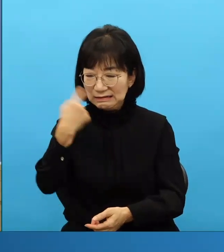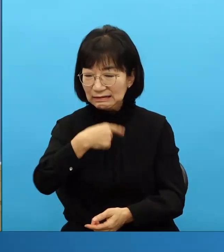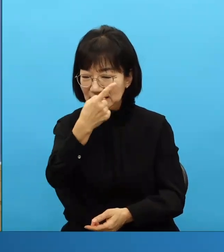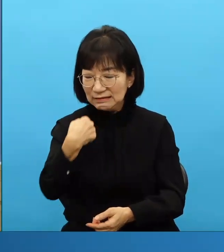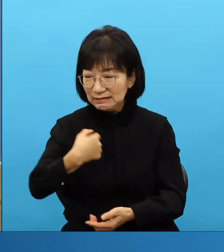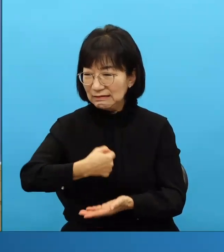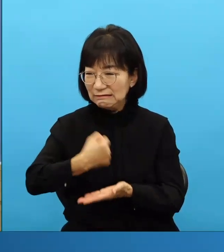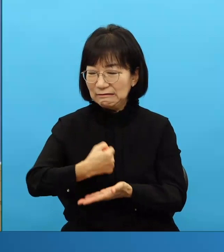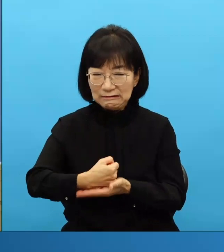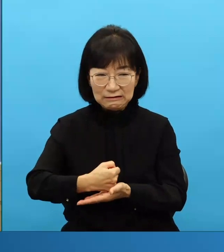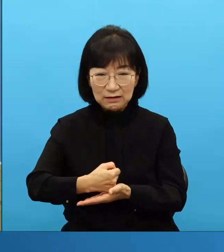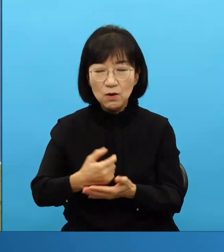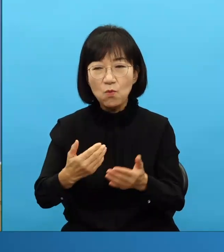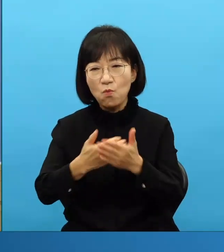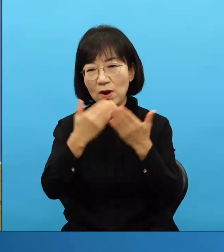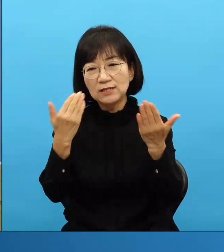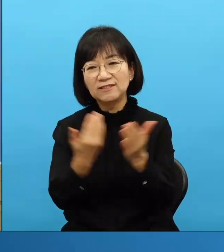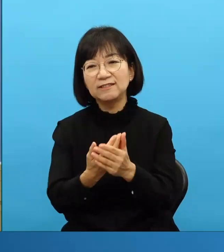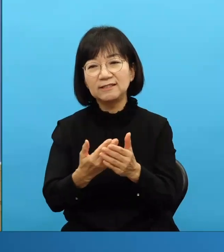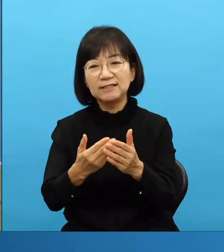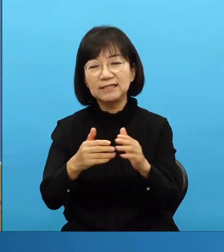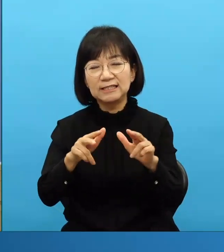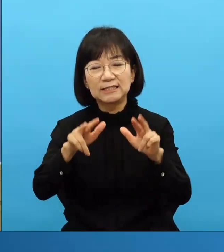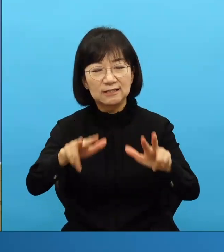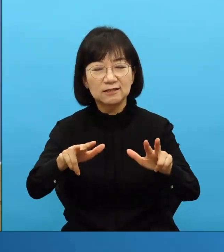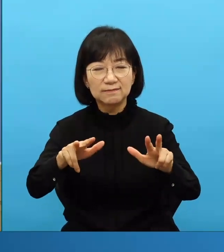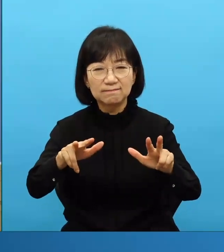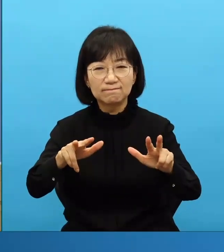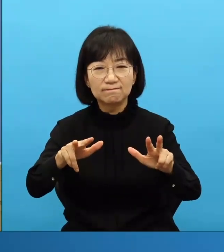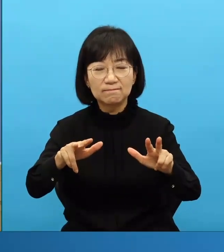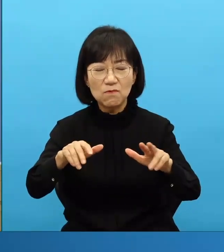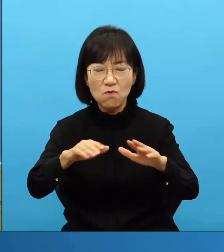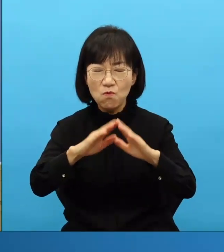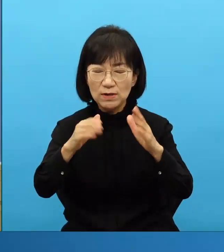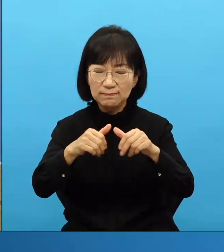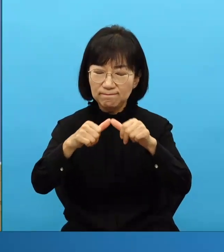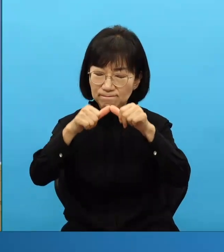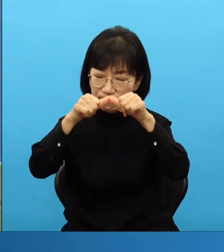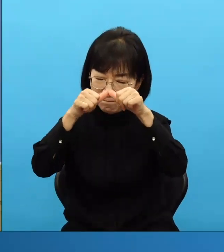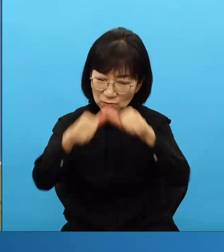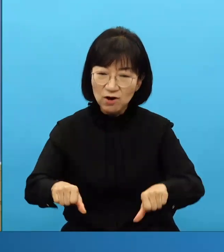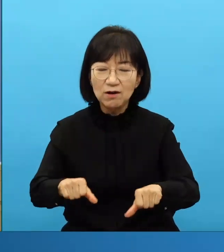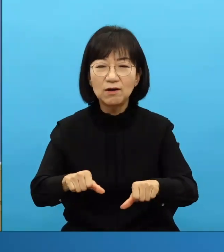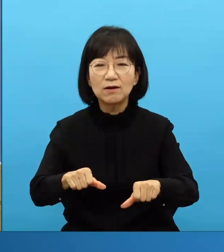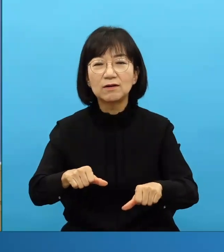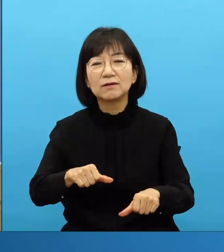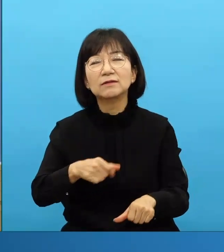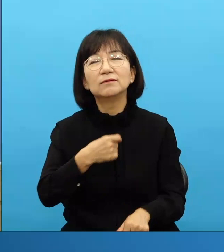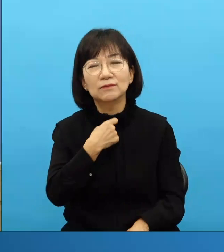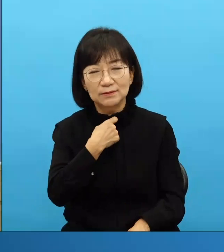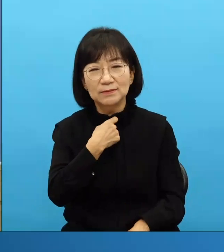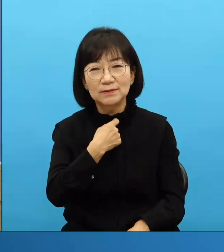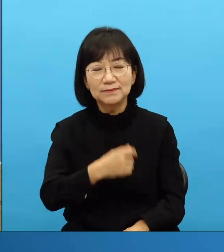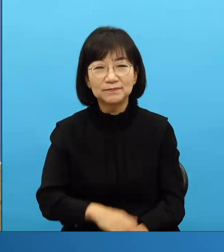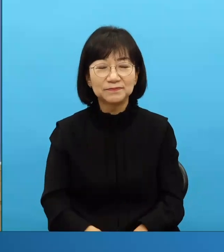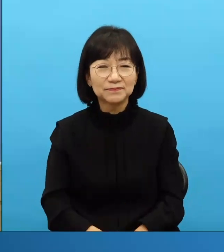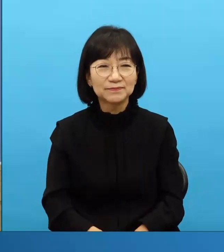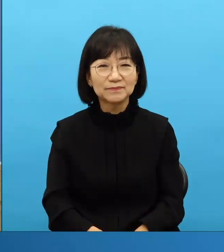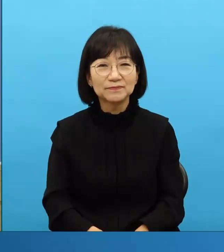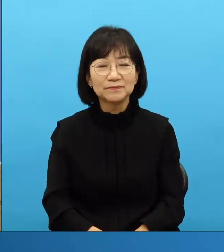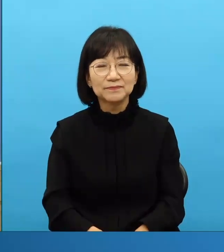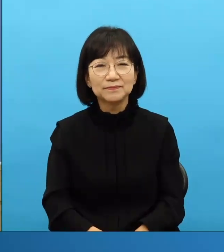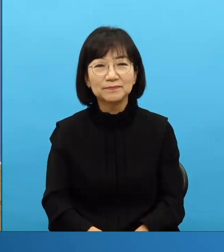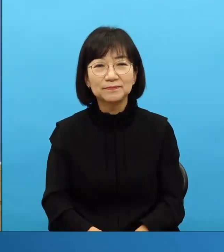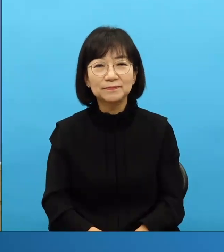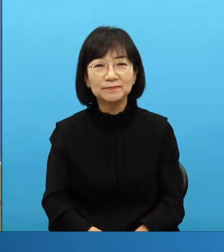망대 이 시간 무너질지어다. and then in all the forces of darkness and all the partisans of darkness that keeps you from giving thanks, and instead, what do? You